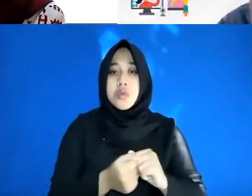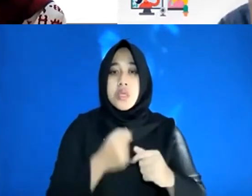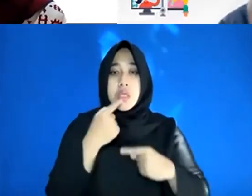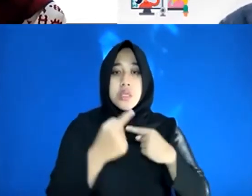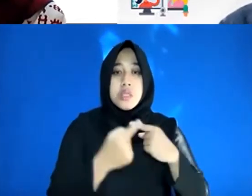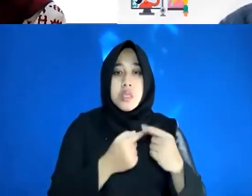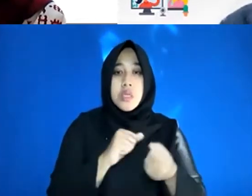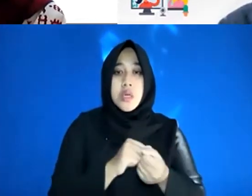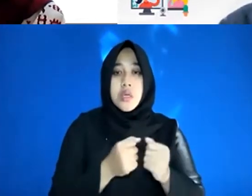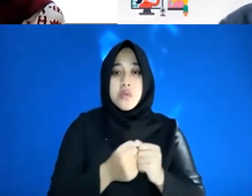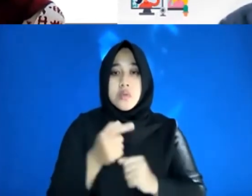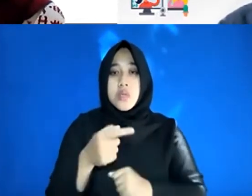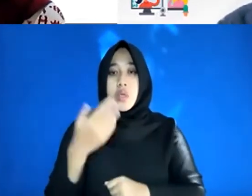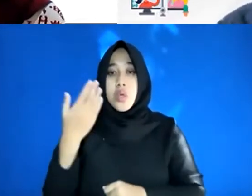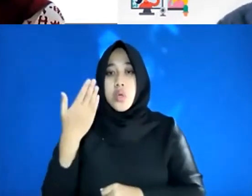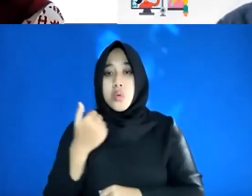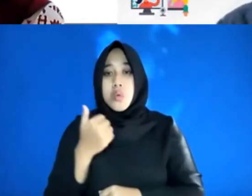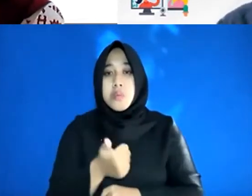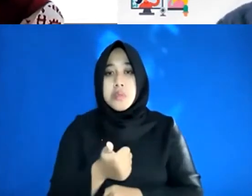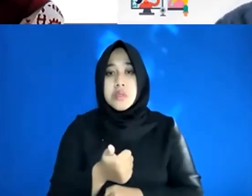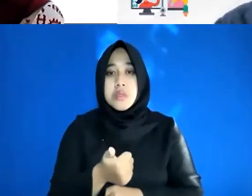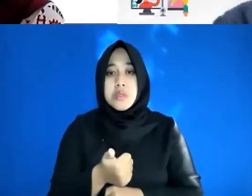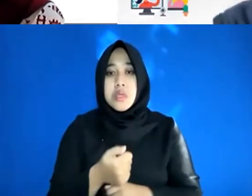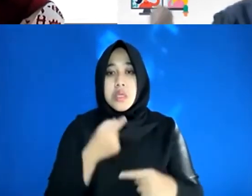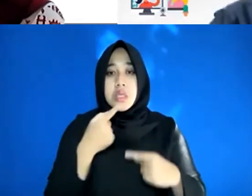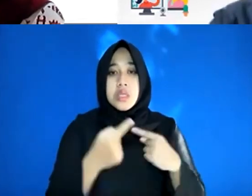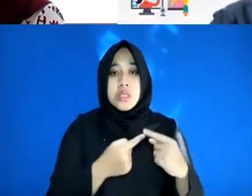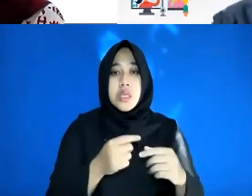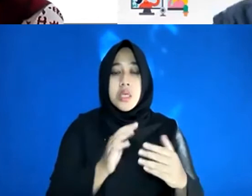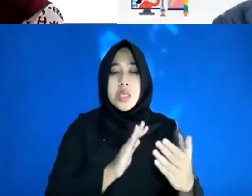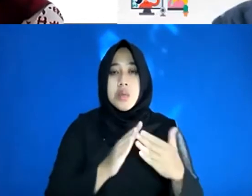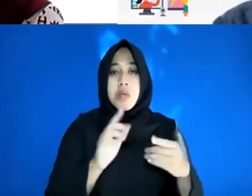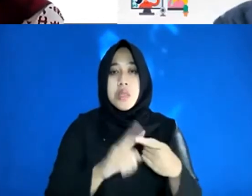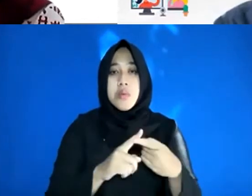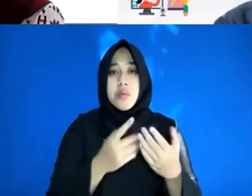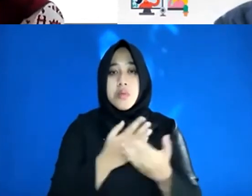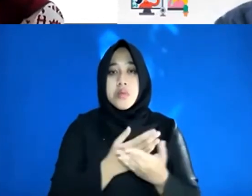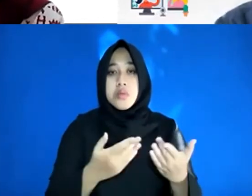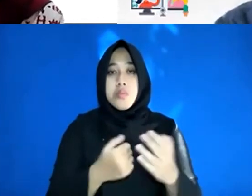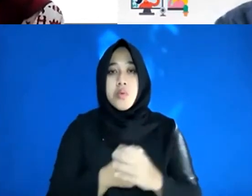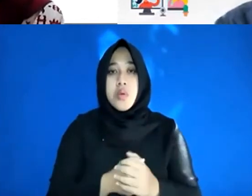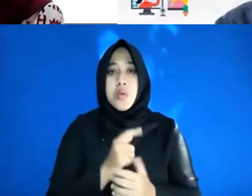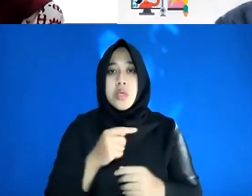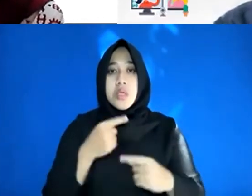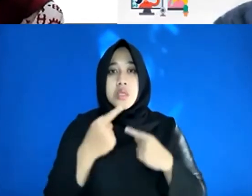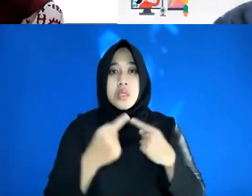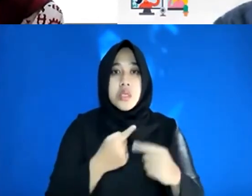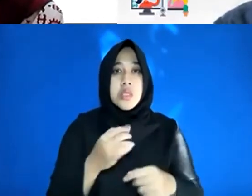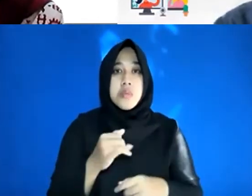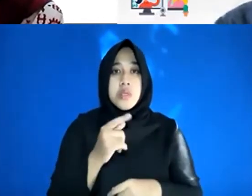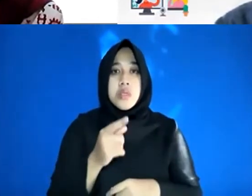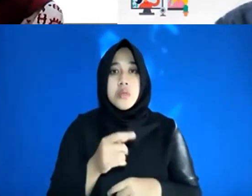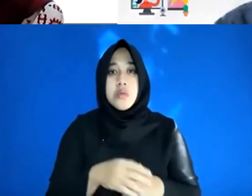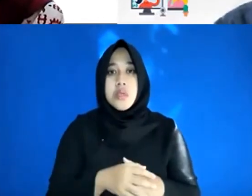kasusnya itu yang dulu bisa sharingkan di depan teman-teman semua, sekarang harus di-sharingkan via seperti ini.